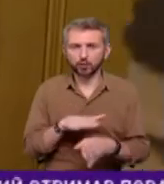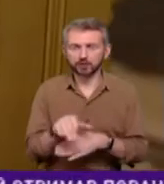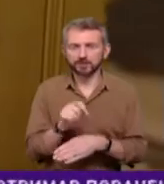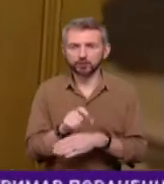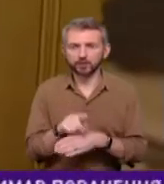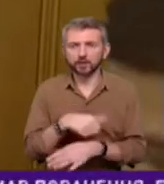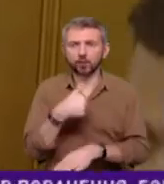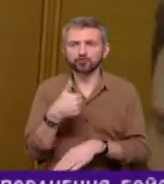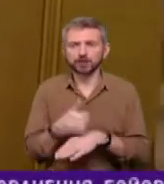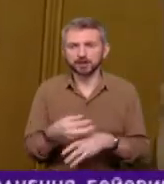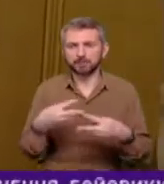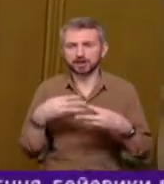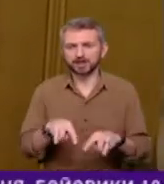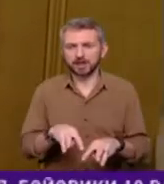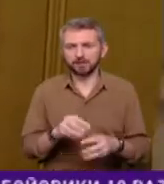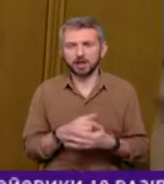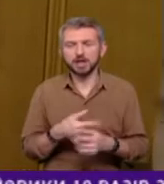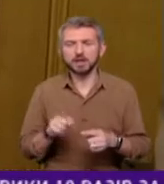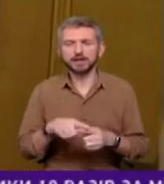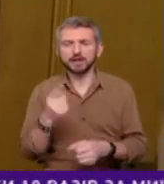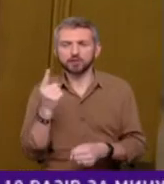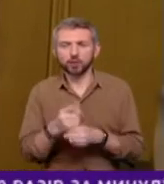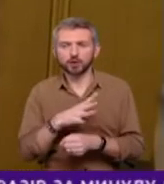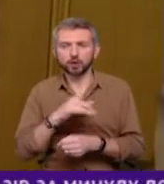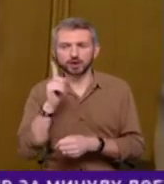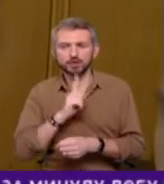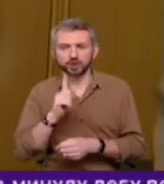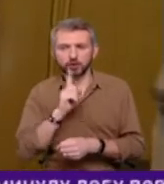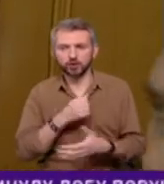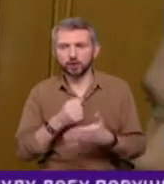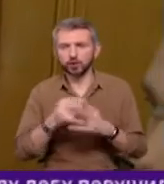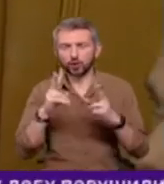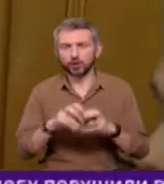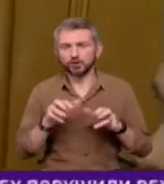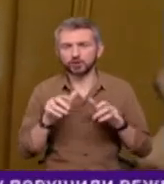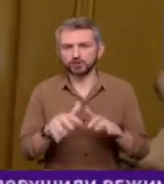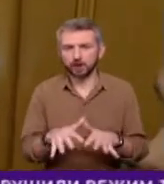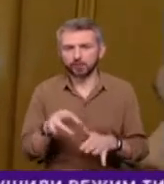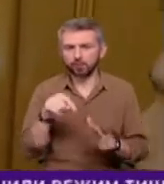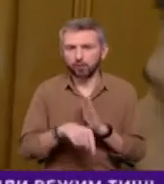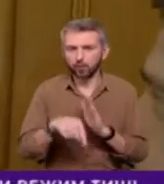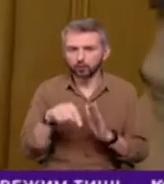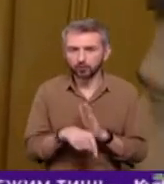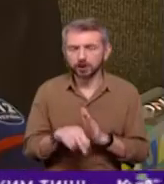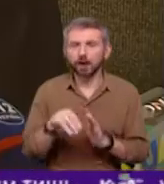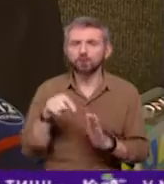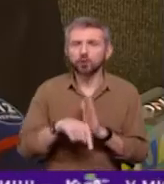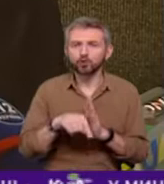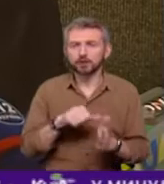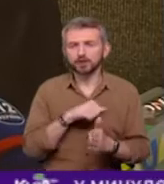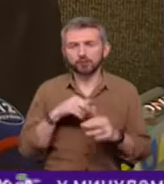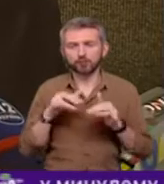функції очільниці міністерства. Ця заборона була тимчасовою до розгляду справи по суті. А по суті, саму